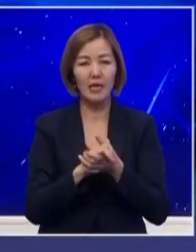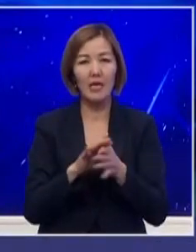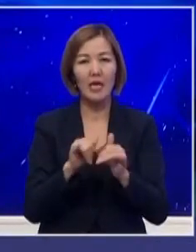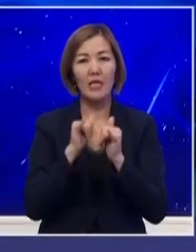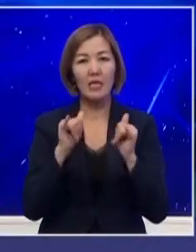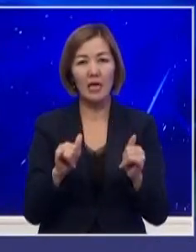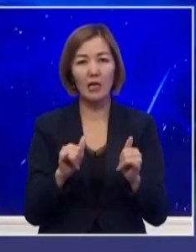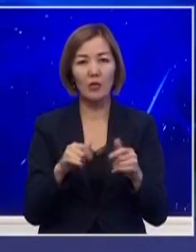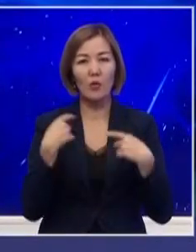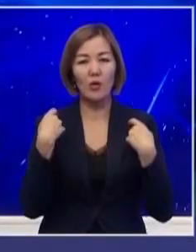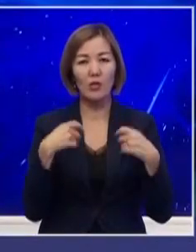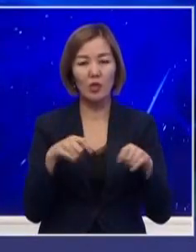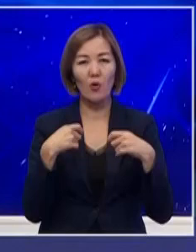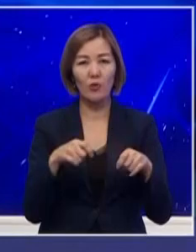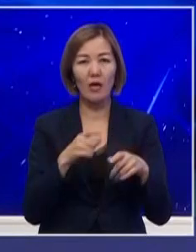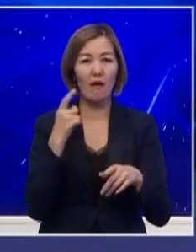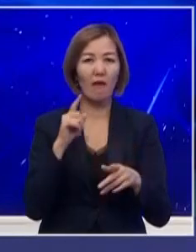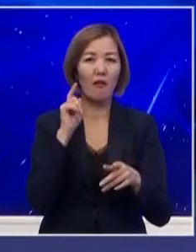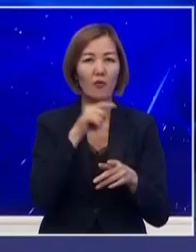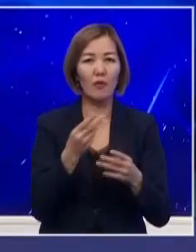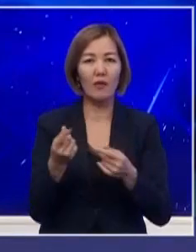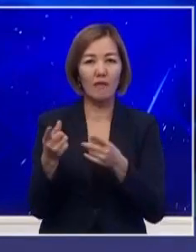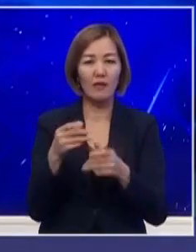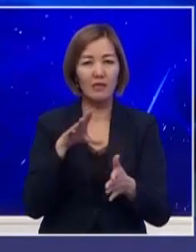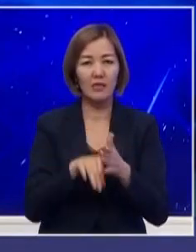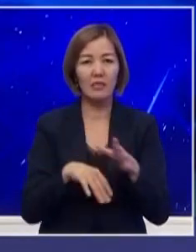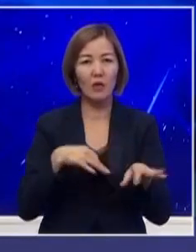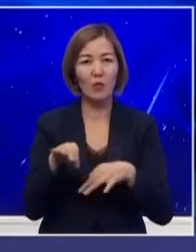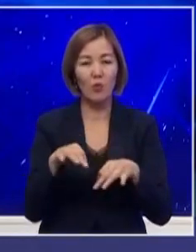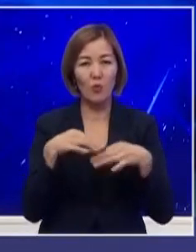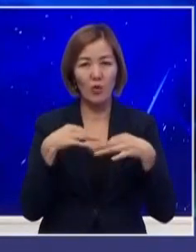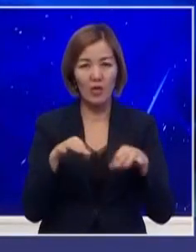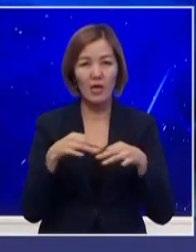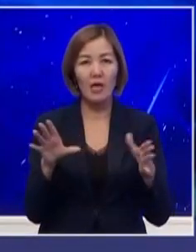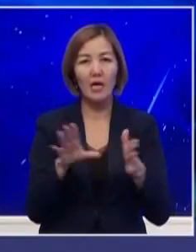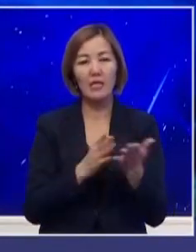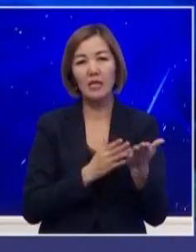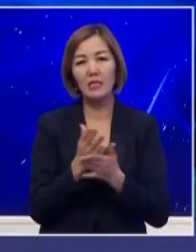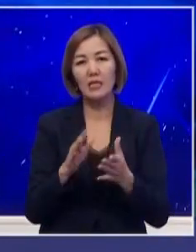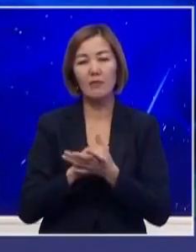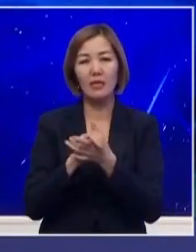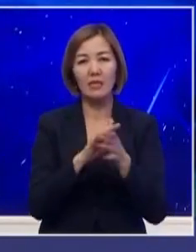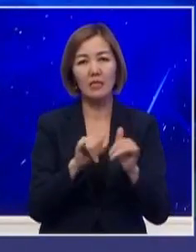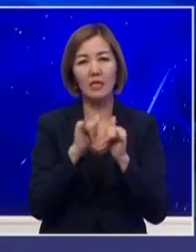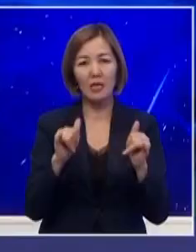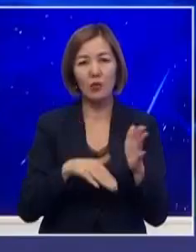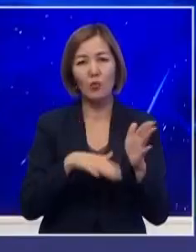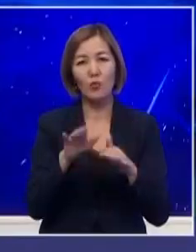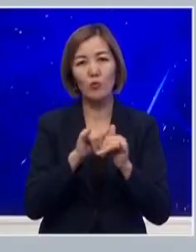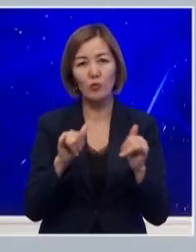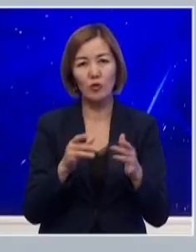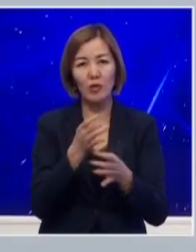одан әрі нығайту, сауда және экономика, инвестиция, көлік-логистика, энергетика салаларындағы ынтымақтастықты